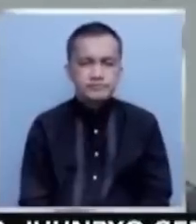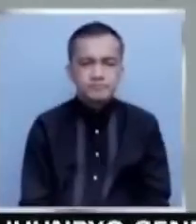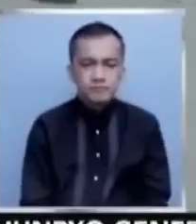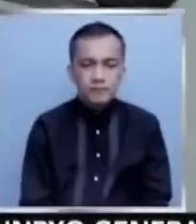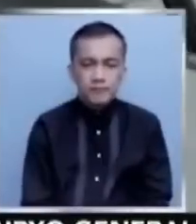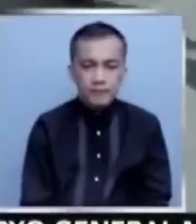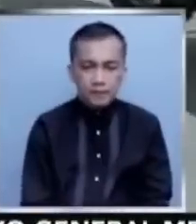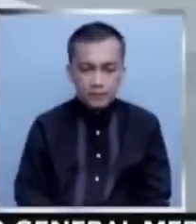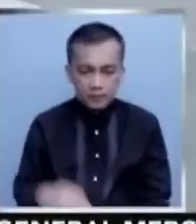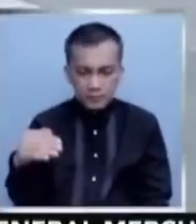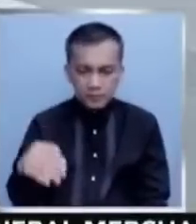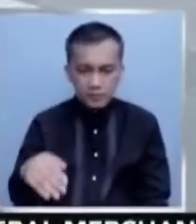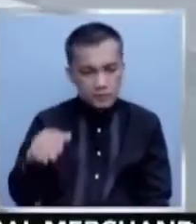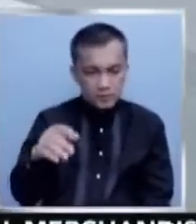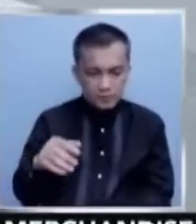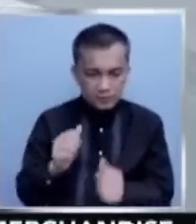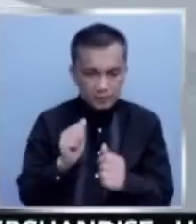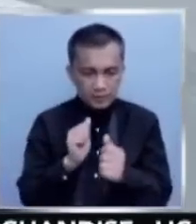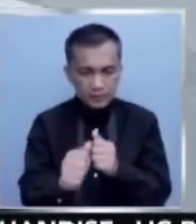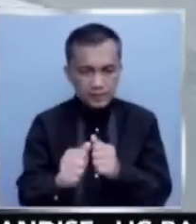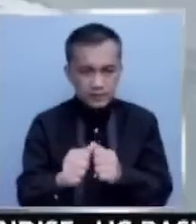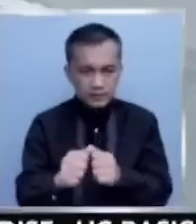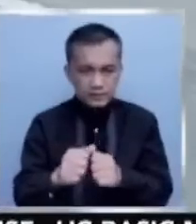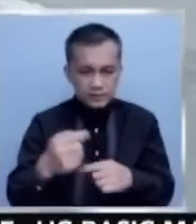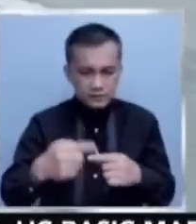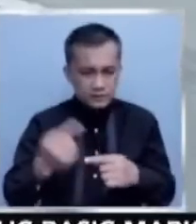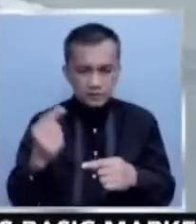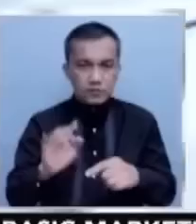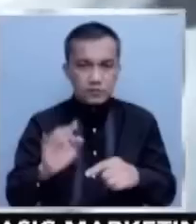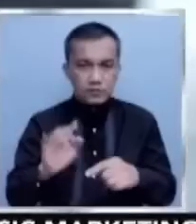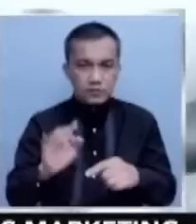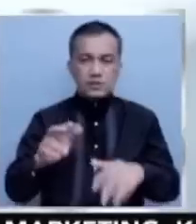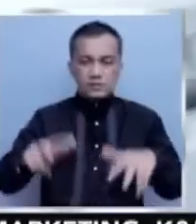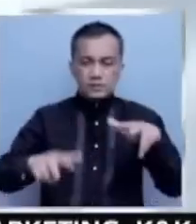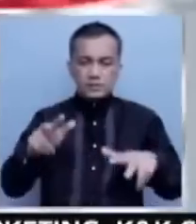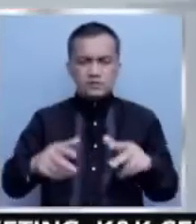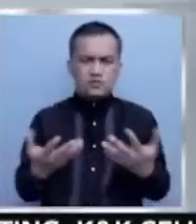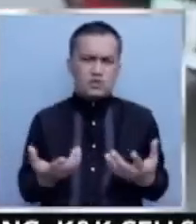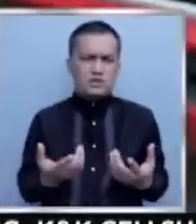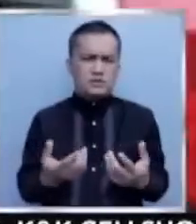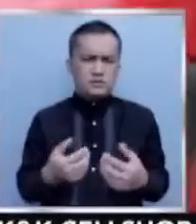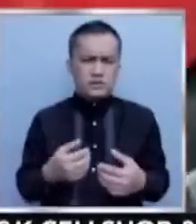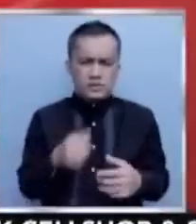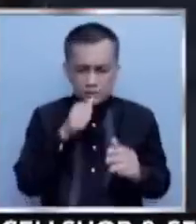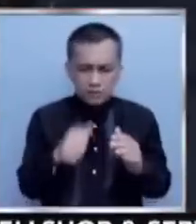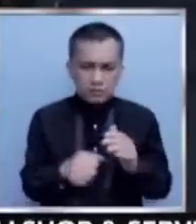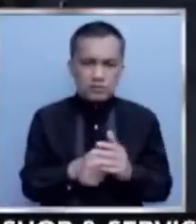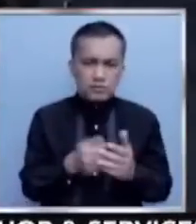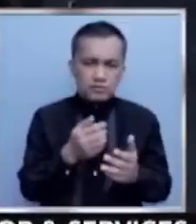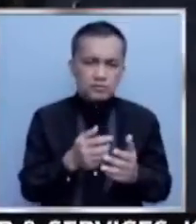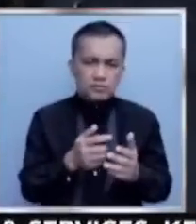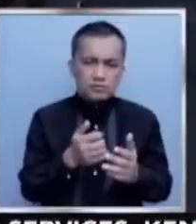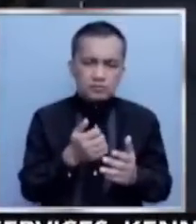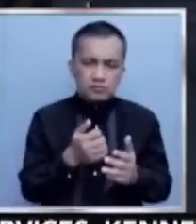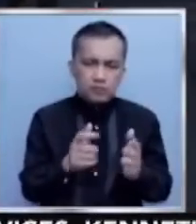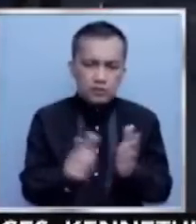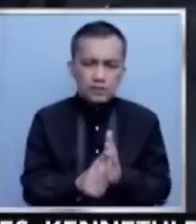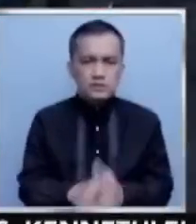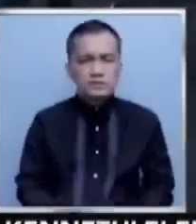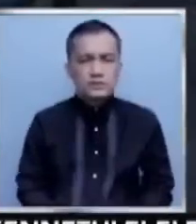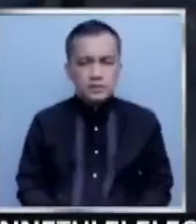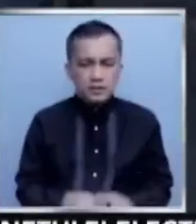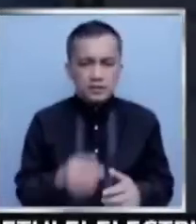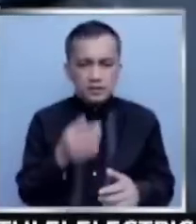ng mga checkpoint, huwag mataranta, lalo kung wala namang tinatagong kontrabando. Maiging ibaba ang